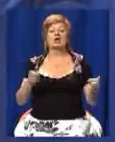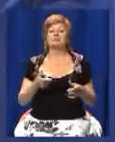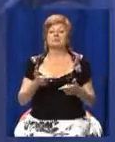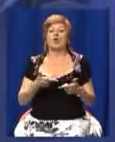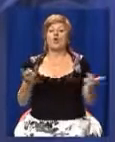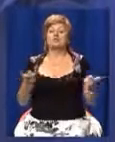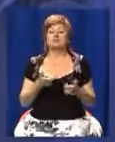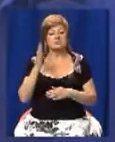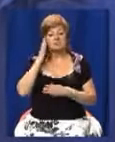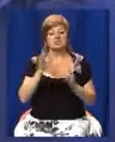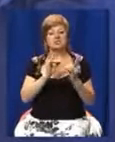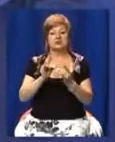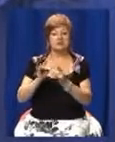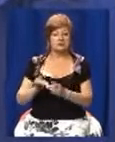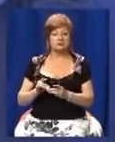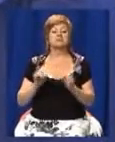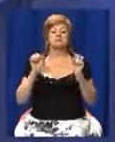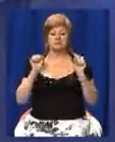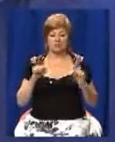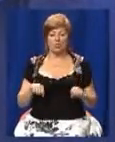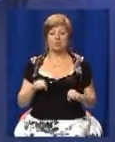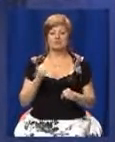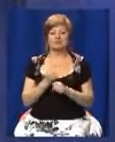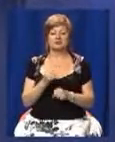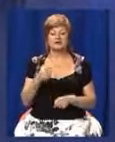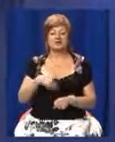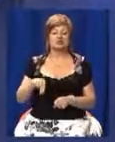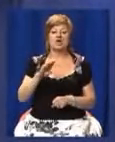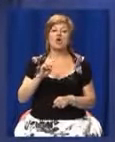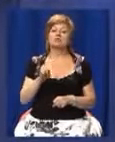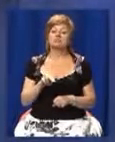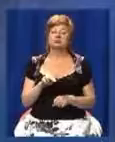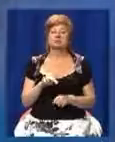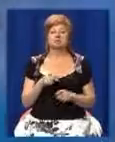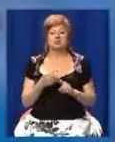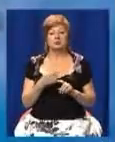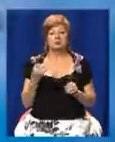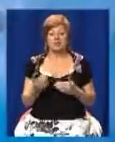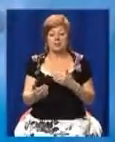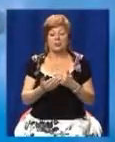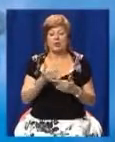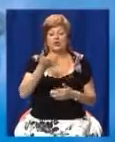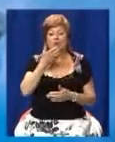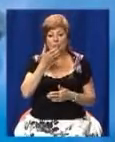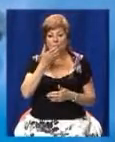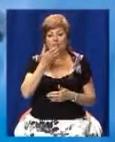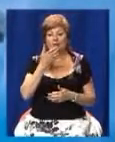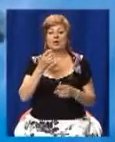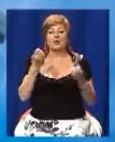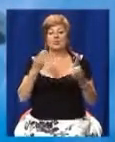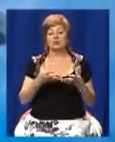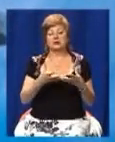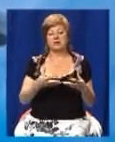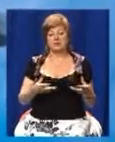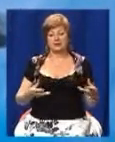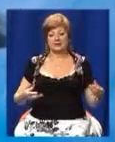Ліжка, стіни, предмети інтер'єру там повністю виготовлені з льоду. Шкода, однак, що з приходом тепла ці неймовірні будівлі просто